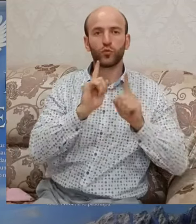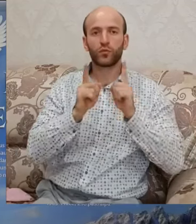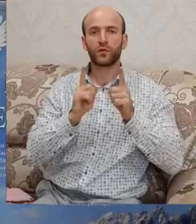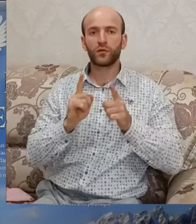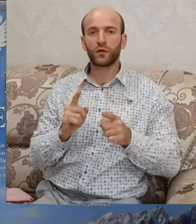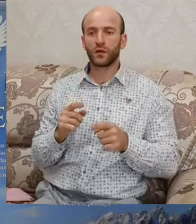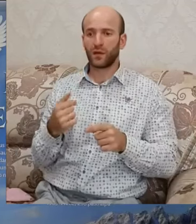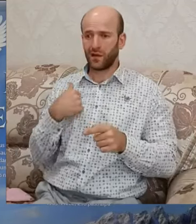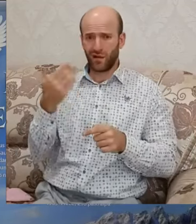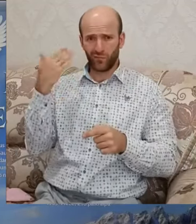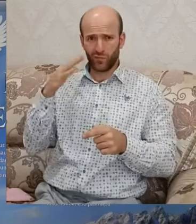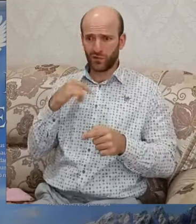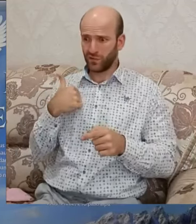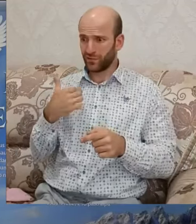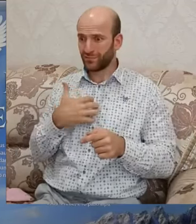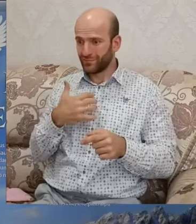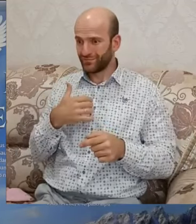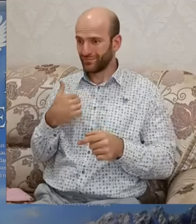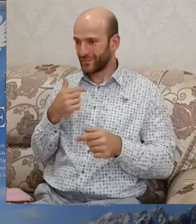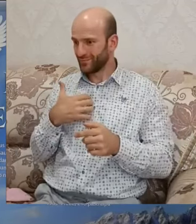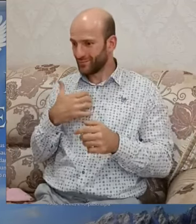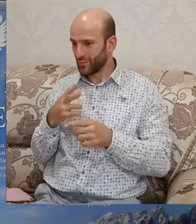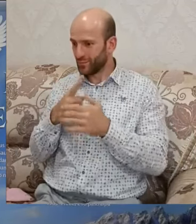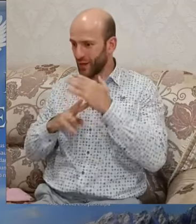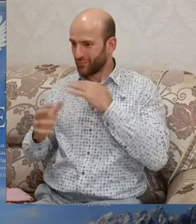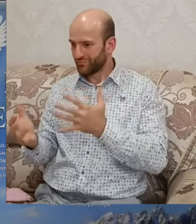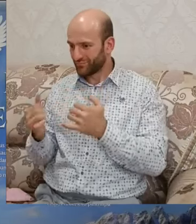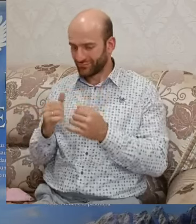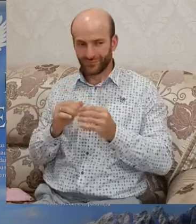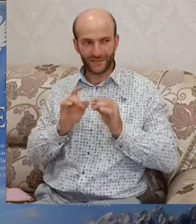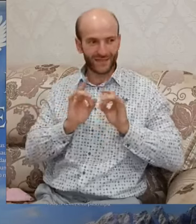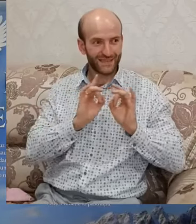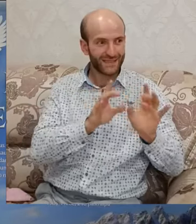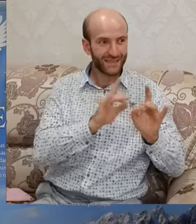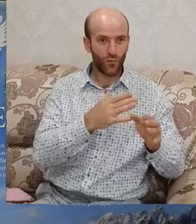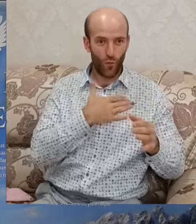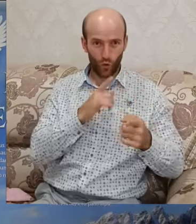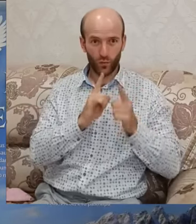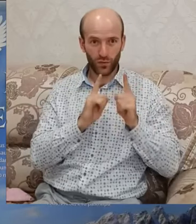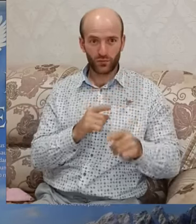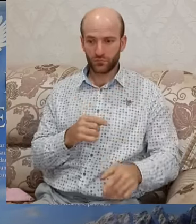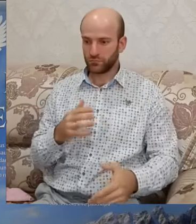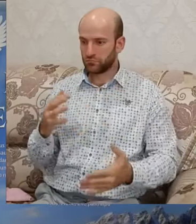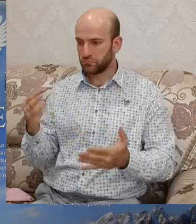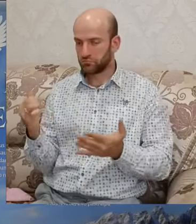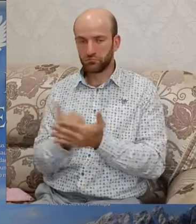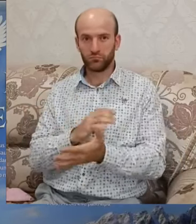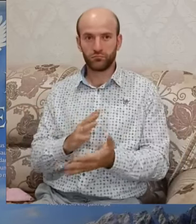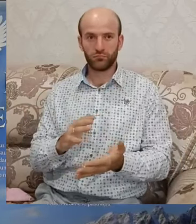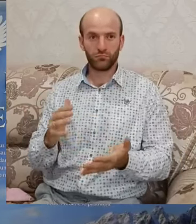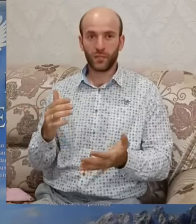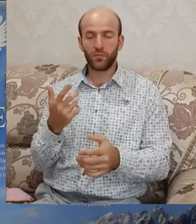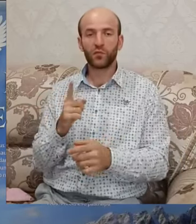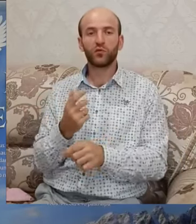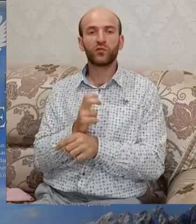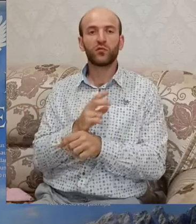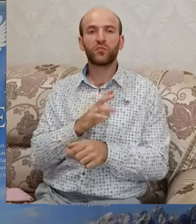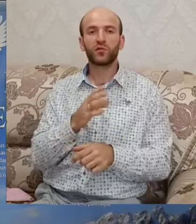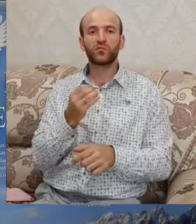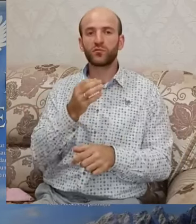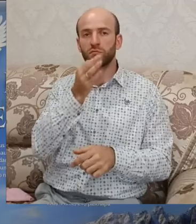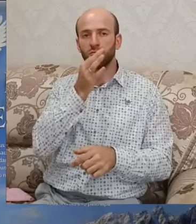не получилось. Bet tai nebuvo Dievo laikas. Но это не было Божье время. Bet kada atėjo Dievo laikas. Но когда наступило Божье время. Mes